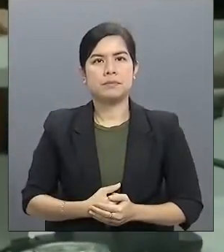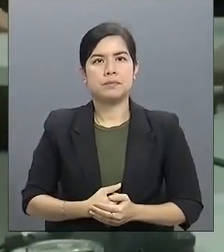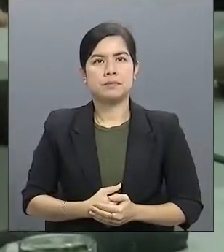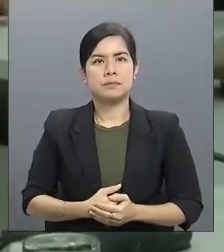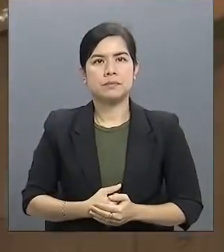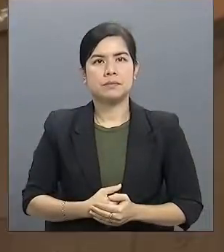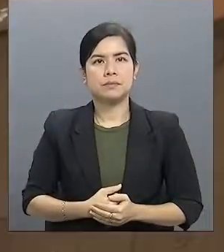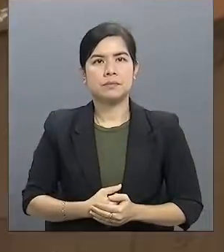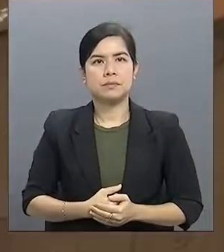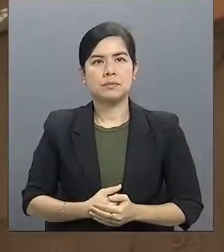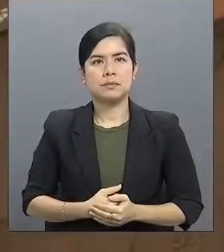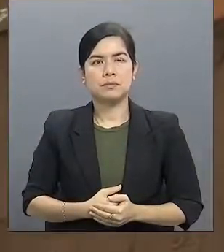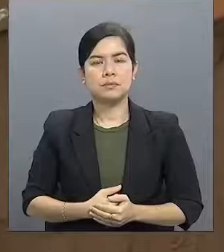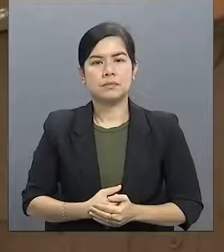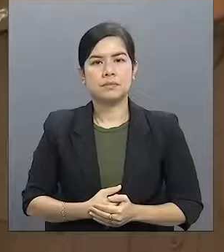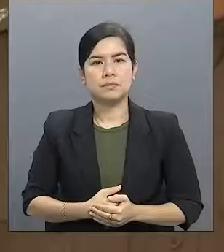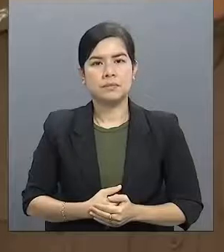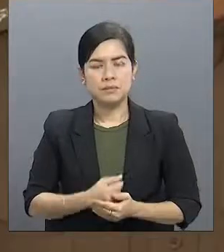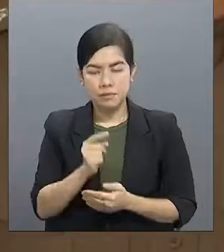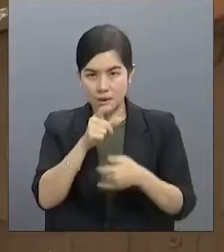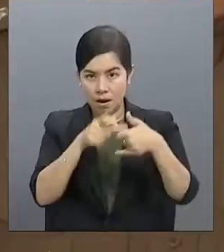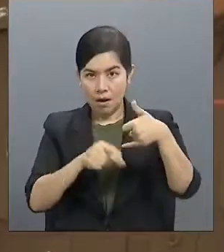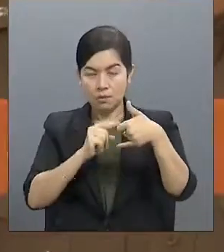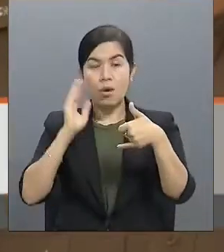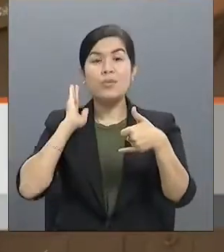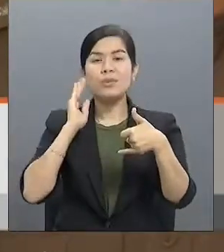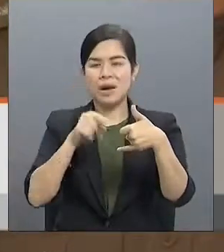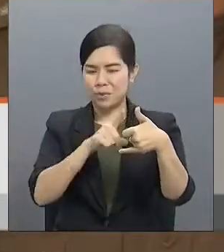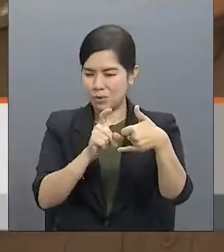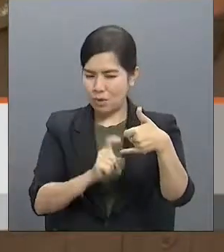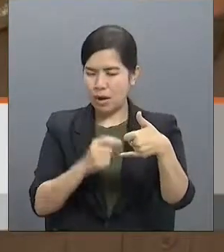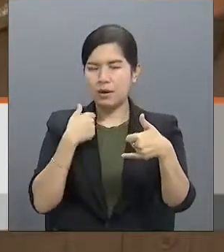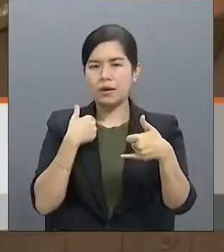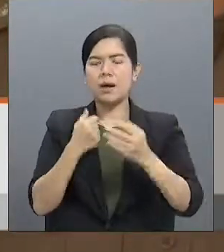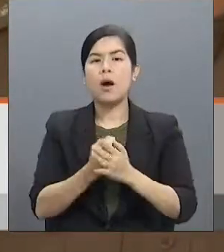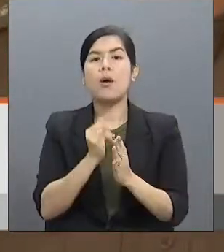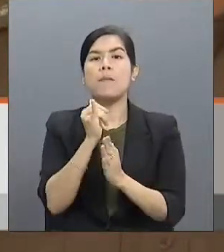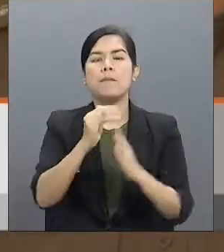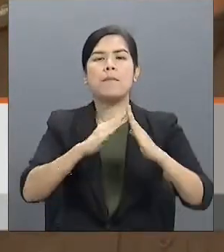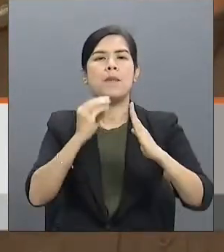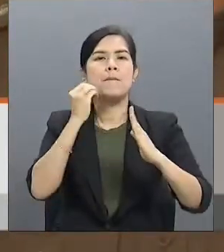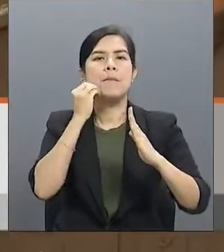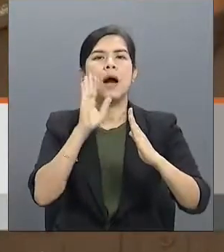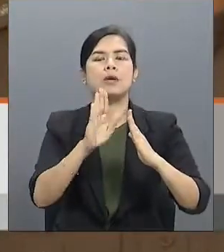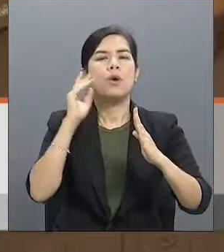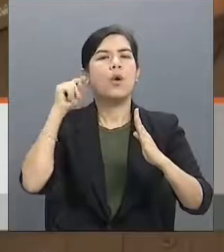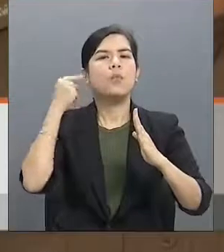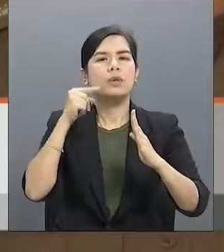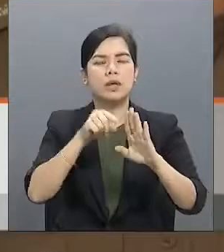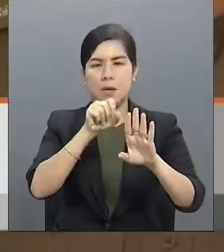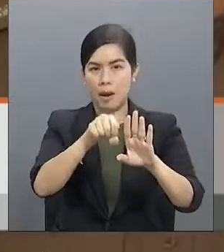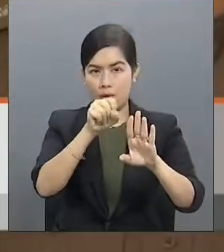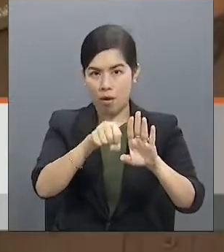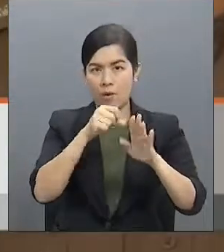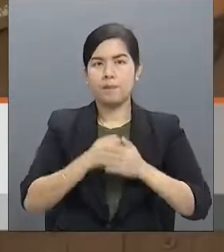ครับก็เขาใช้วิธีเข้าไปเคาะนะครับบ้านผู้เสียหายปกติบ้านผู้เสียหายท่านจะไม่รับใครอยู่แล้วเพราะท่านมีความส่วนตั